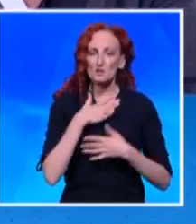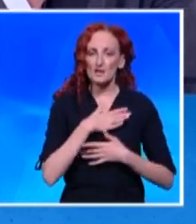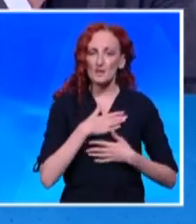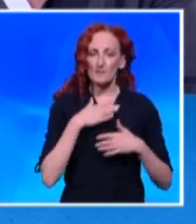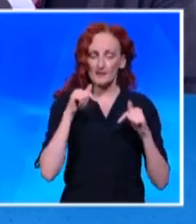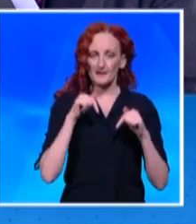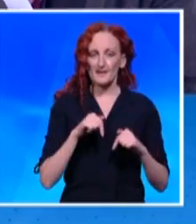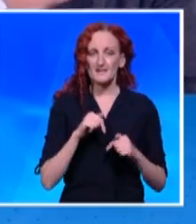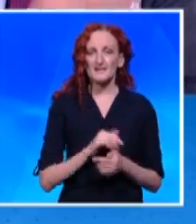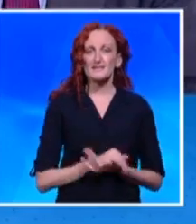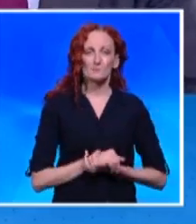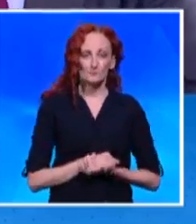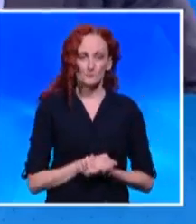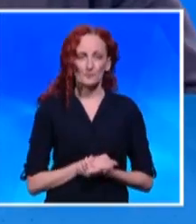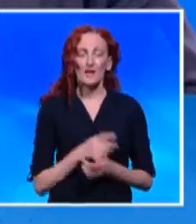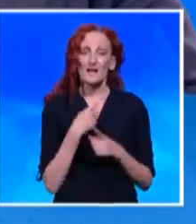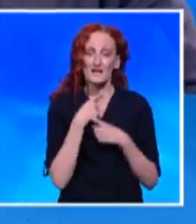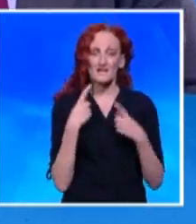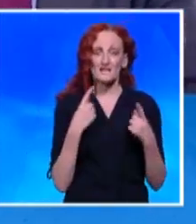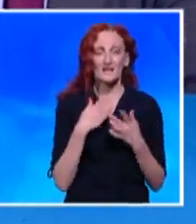сега. Риск има.